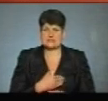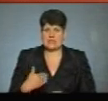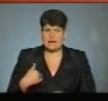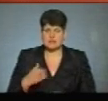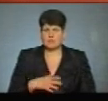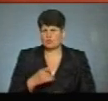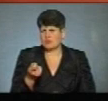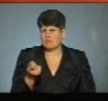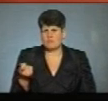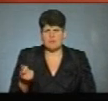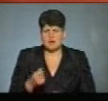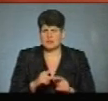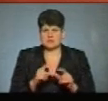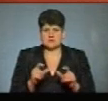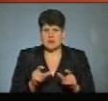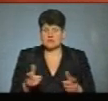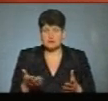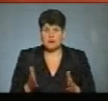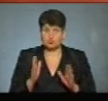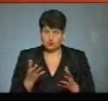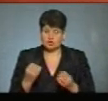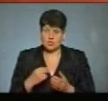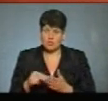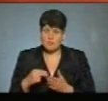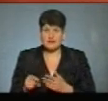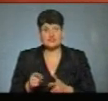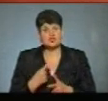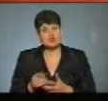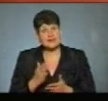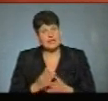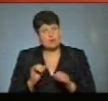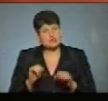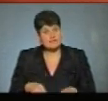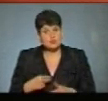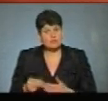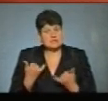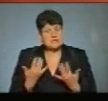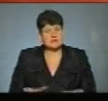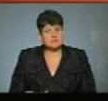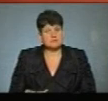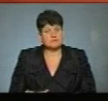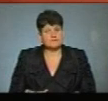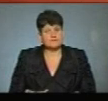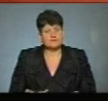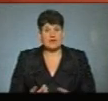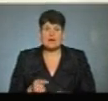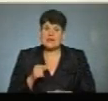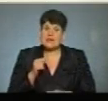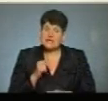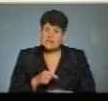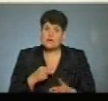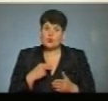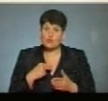лише в небагатьох закладах медичних. Чи будуть ще докуповуватися? Чи є така можливість взагалі їх купити зараз? Ну,